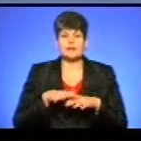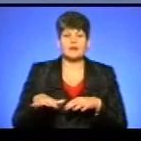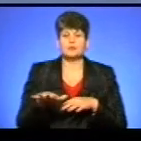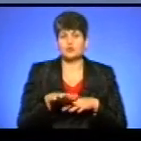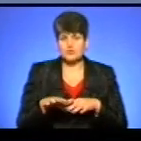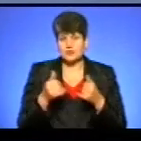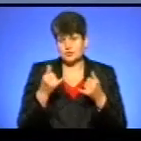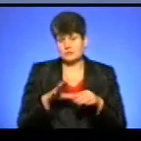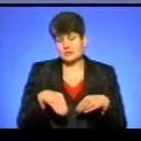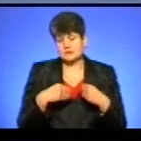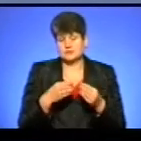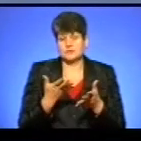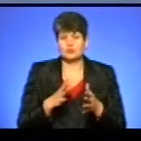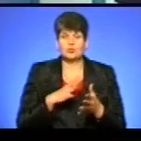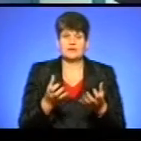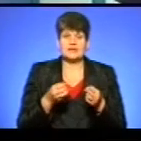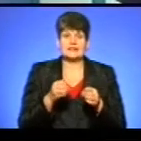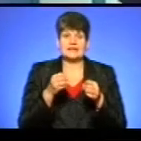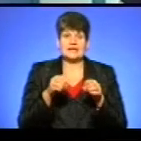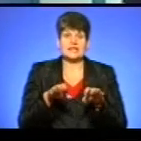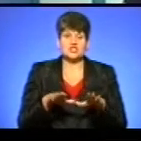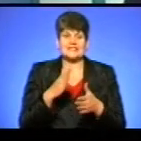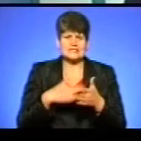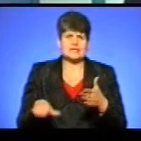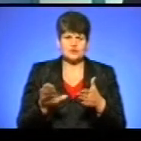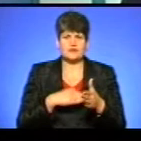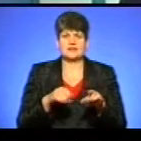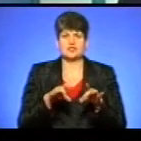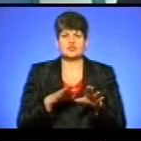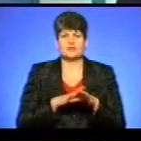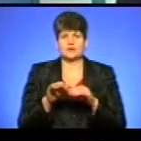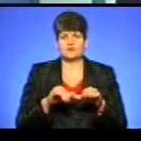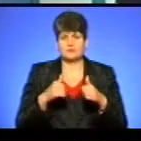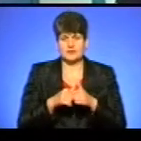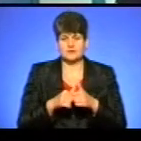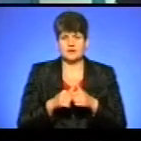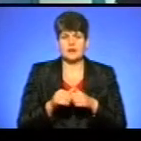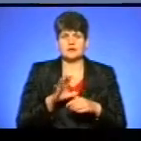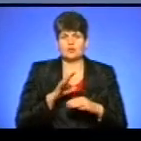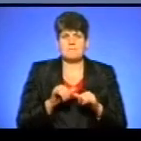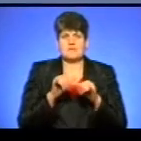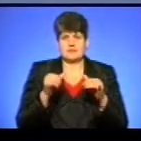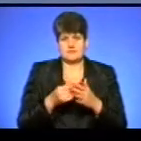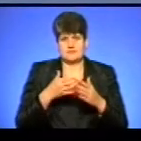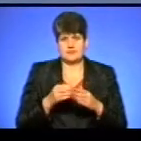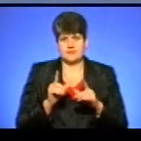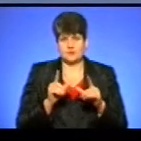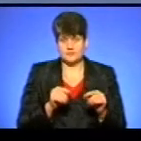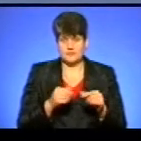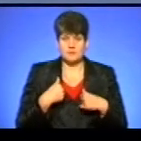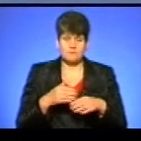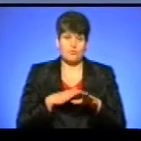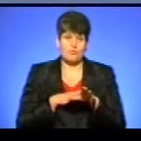сьогодні поставлені, було прийнято рішення скасувати рішення виконавчого комітету, яким піднімали тарифи на проїзд. Ми